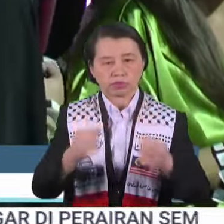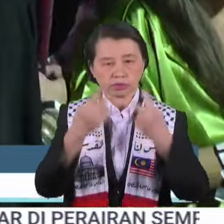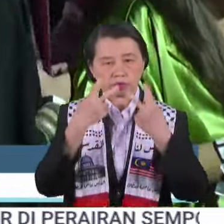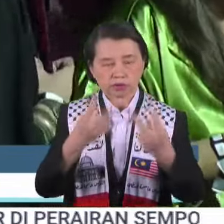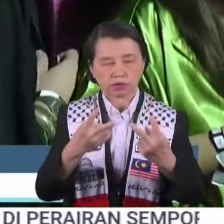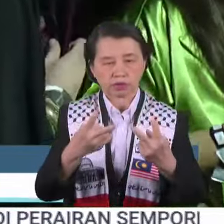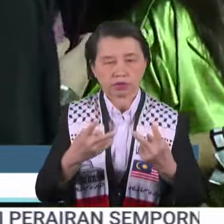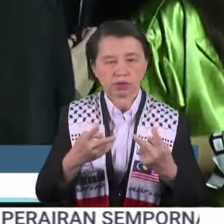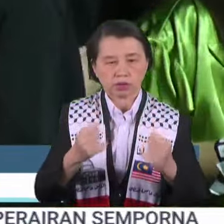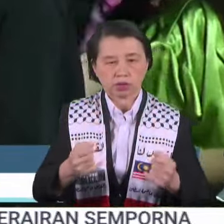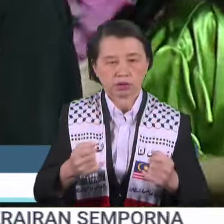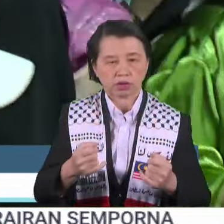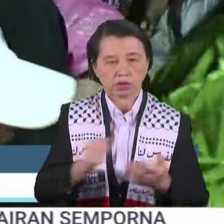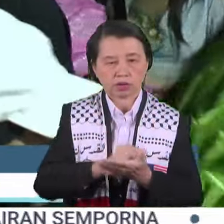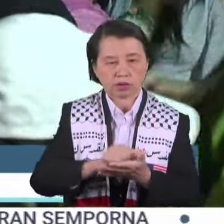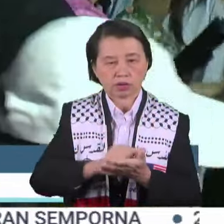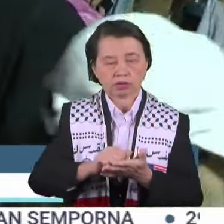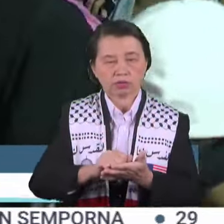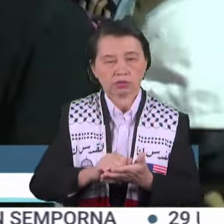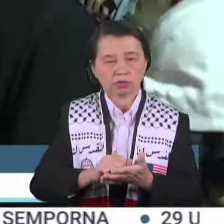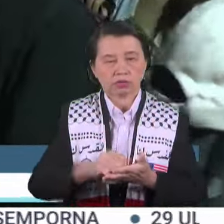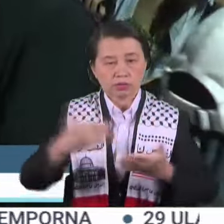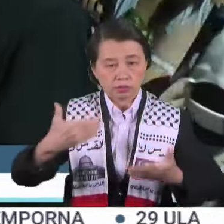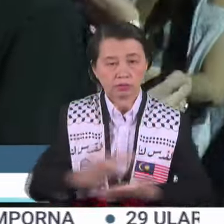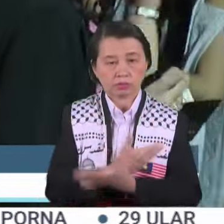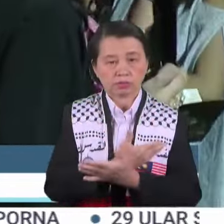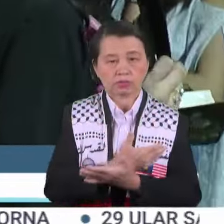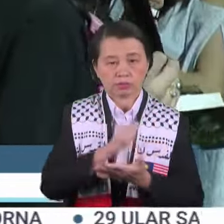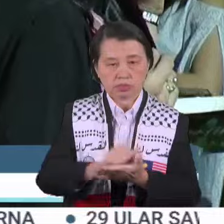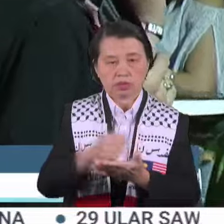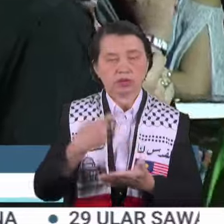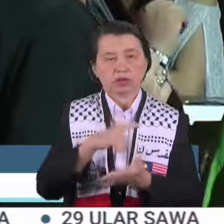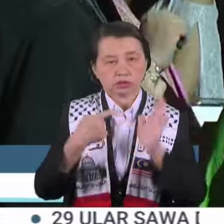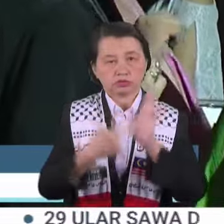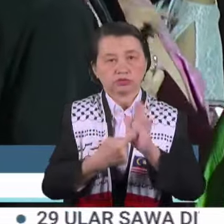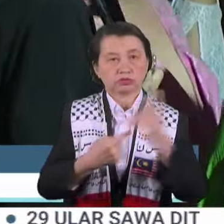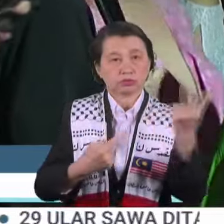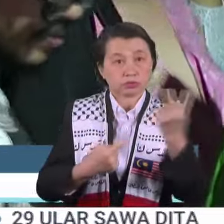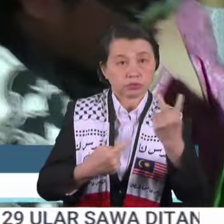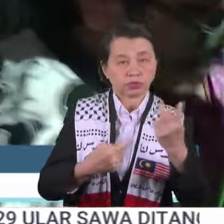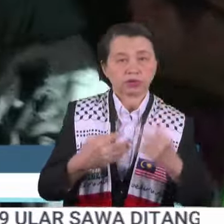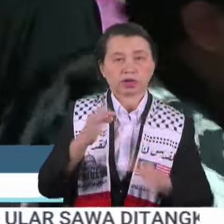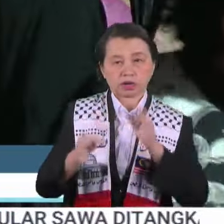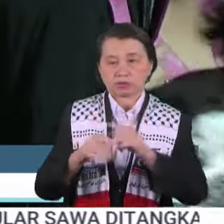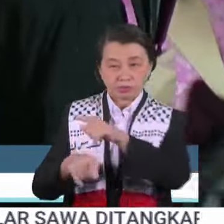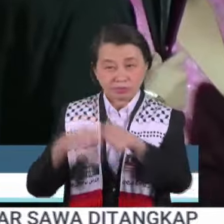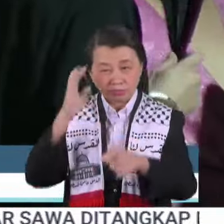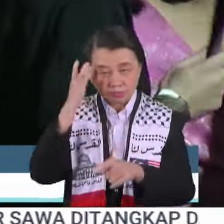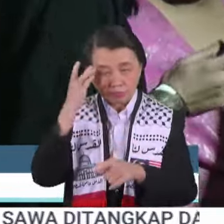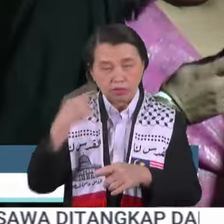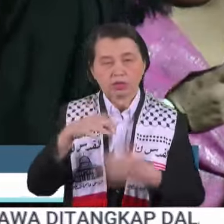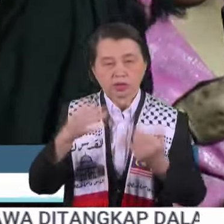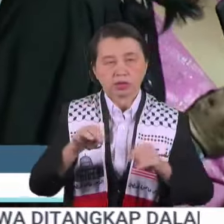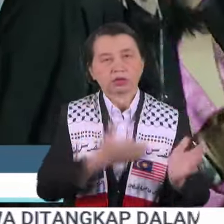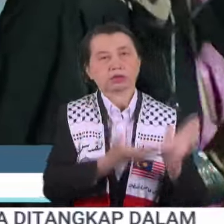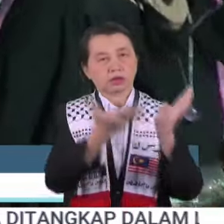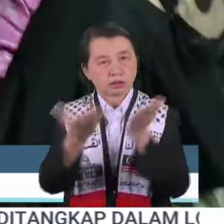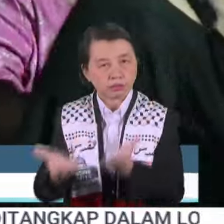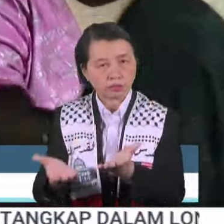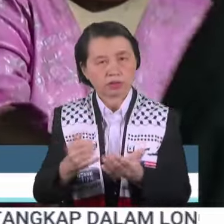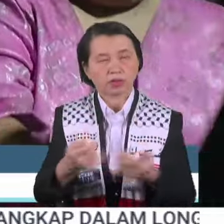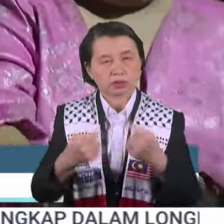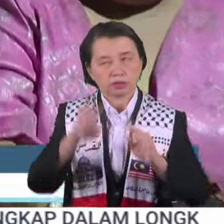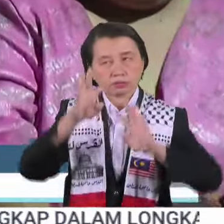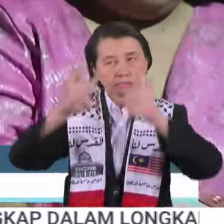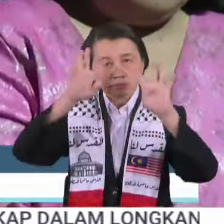bodysuit itu adalah printed version of batik. Ya, kita tunjukkan dua-dua dah kalau orang tak tahu kan. So we try to bring a statement and